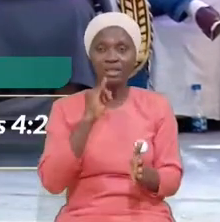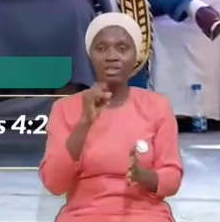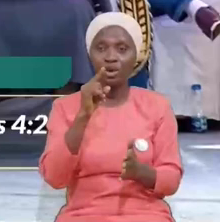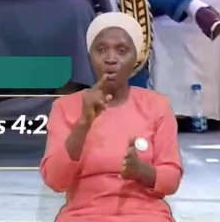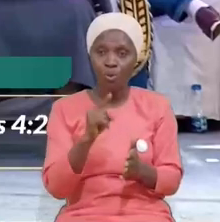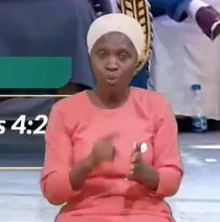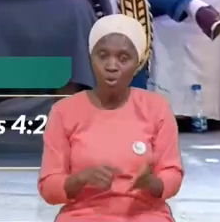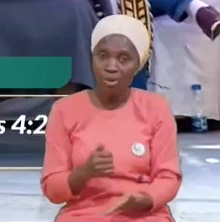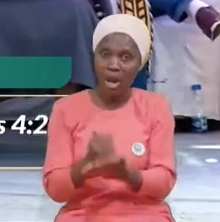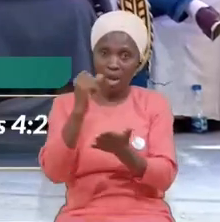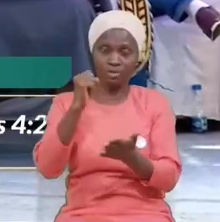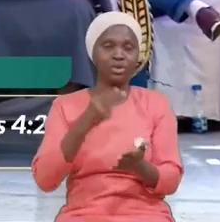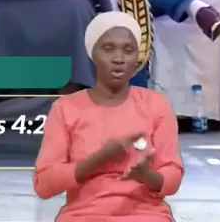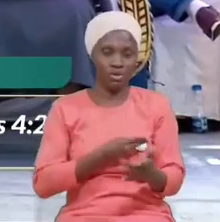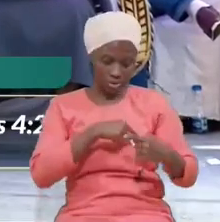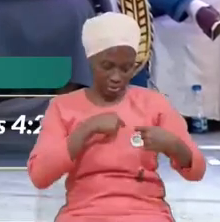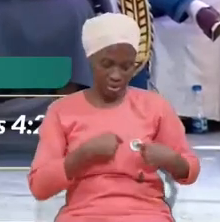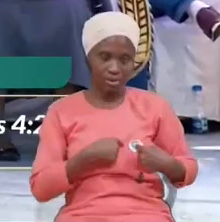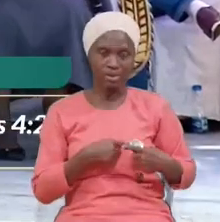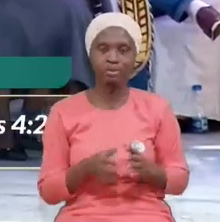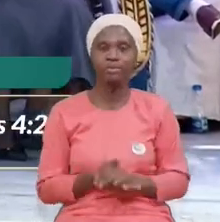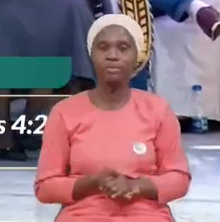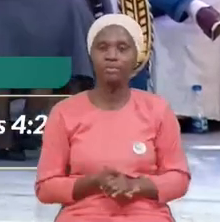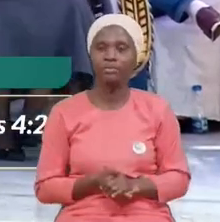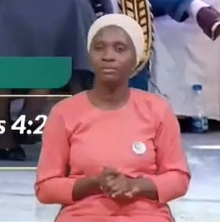partout et en tout lieu, c'est ce qui nous aide.